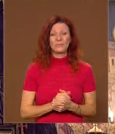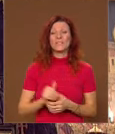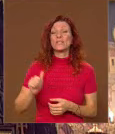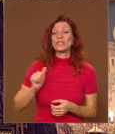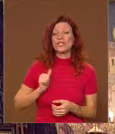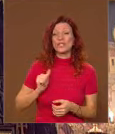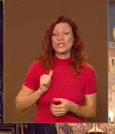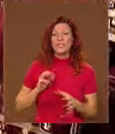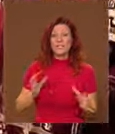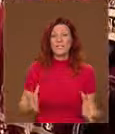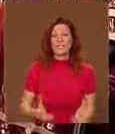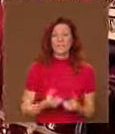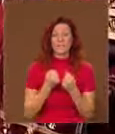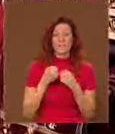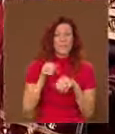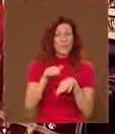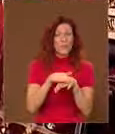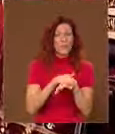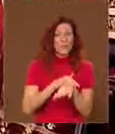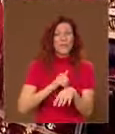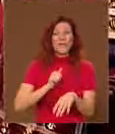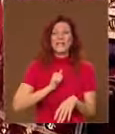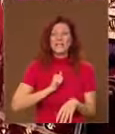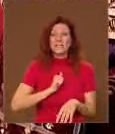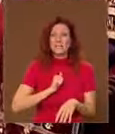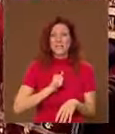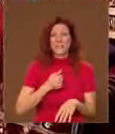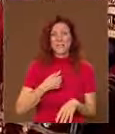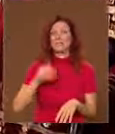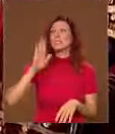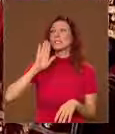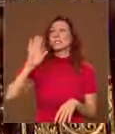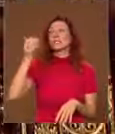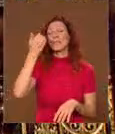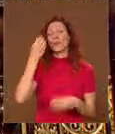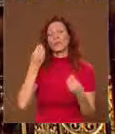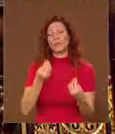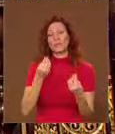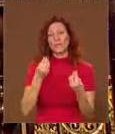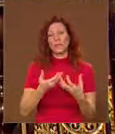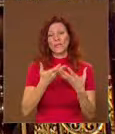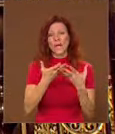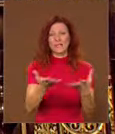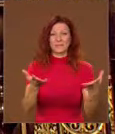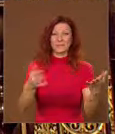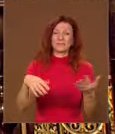Защити, спаси, помилуй и запази ни Боже с Твоята благодат. Господи, помилуй.